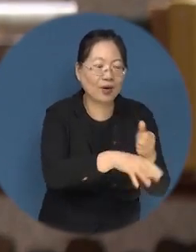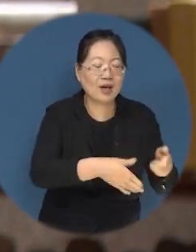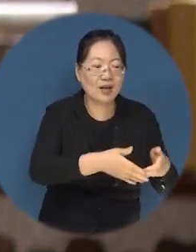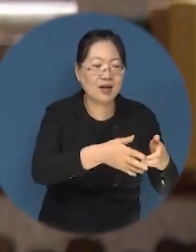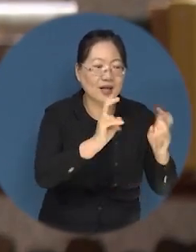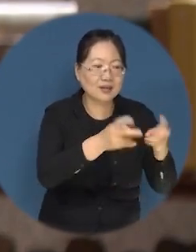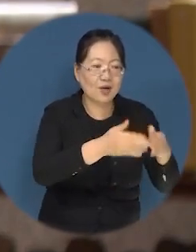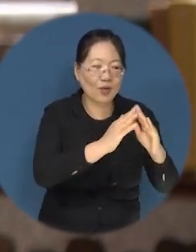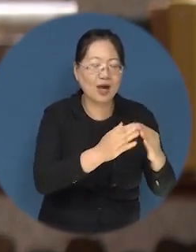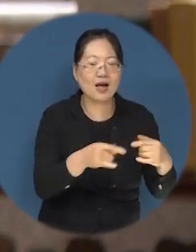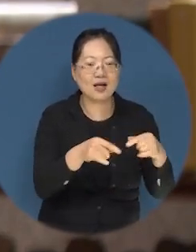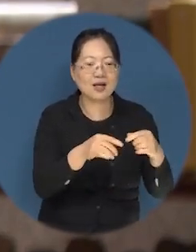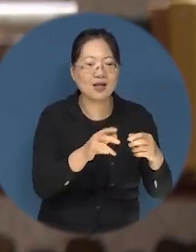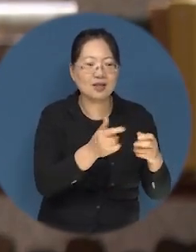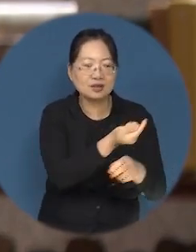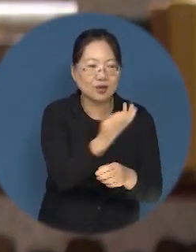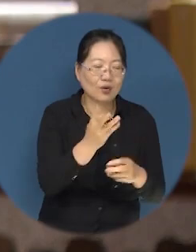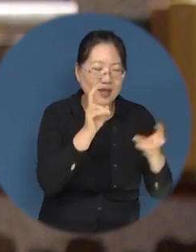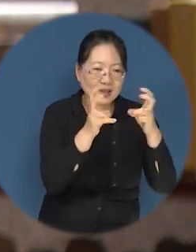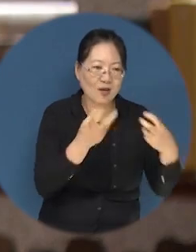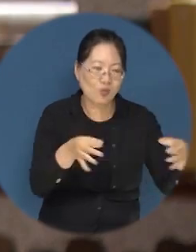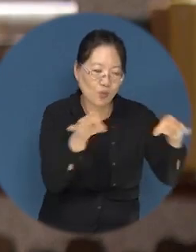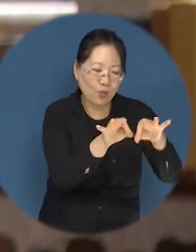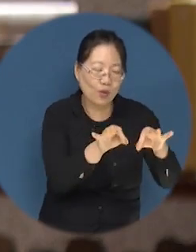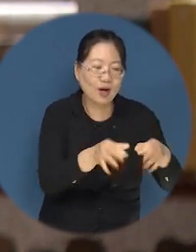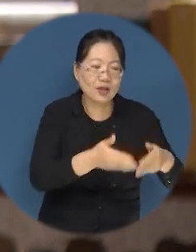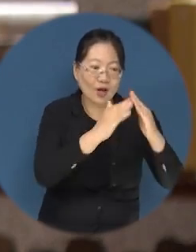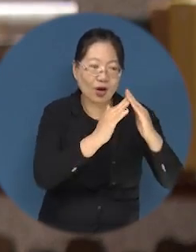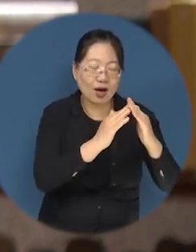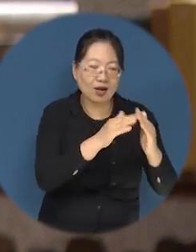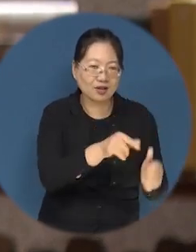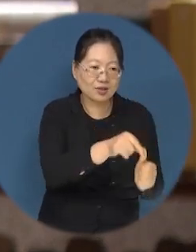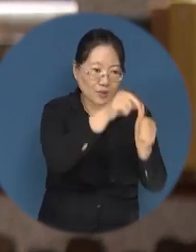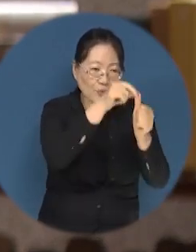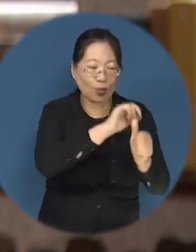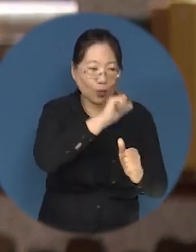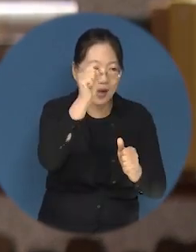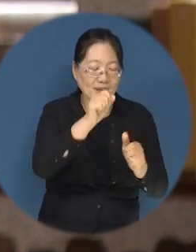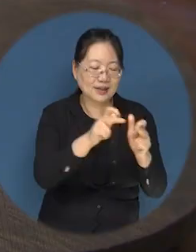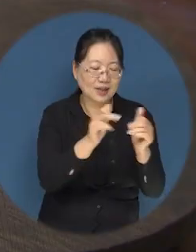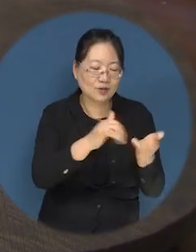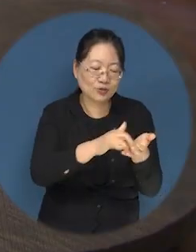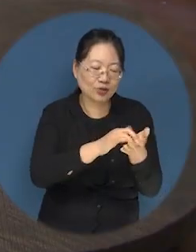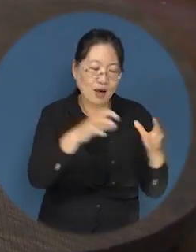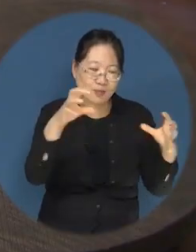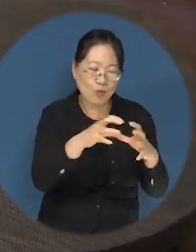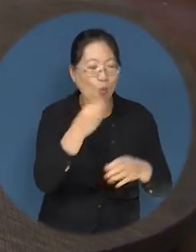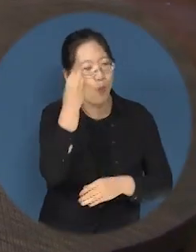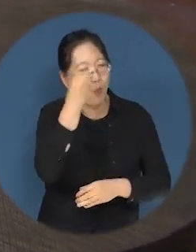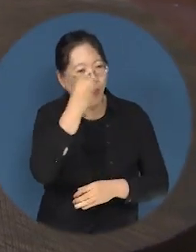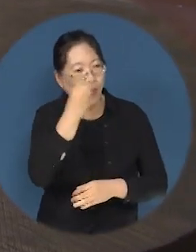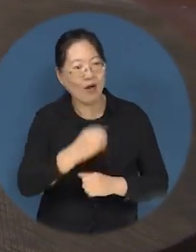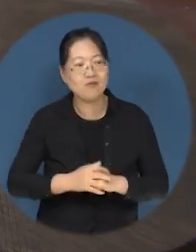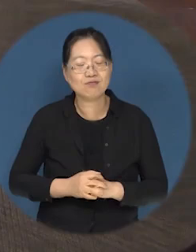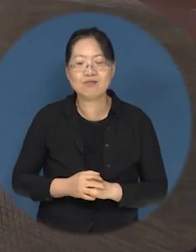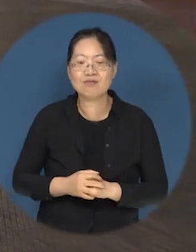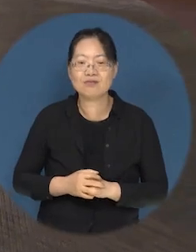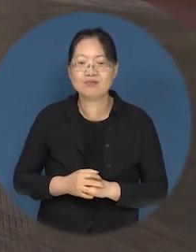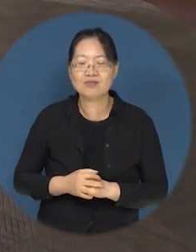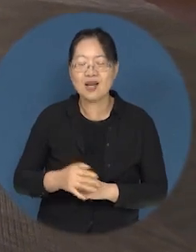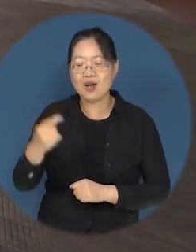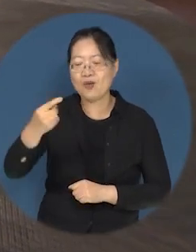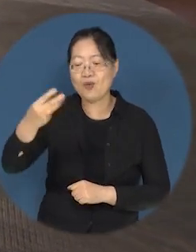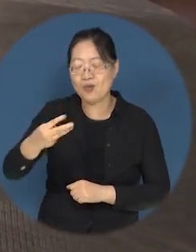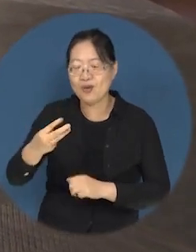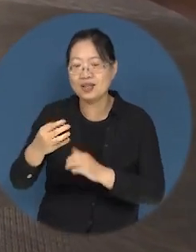공동회사를 설립하거나 이런 예. 방식으로 채용된 장애인 숫자를 합하면 어마어마하겠어요? 그게 이제 저희가 생각하기에는 그게 한 몇천